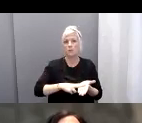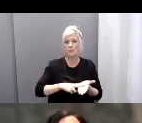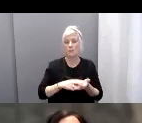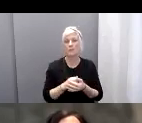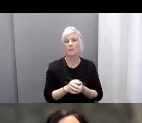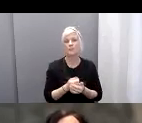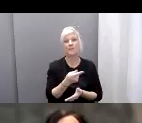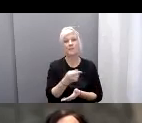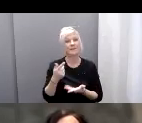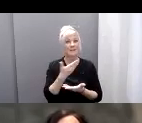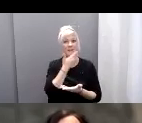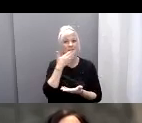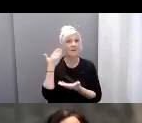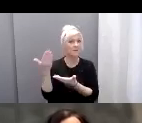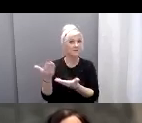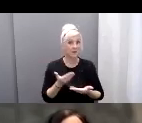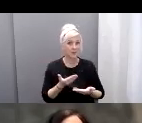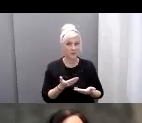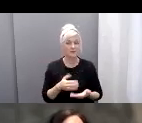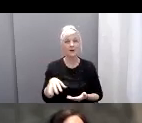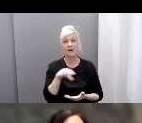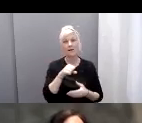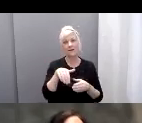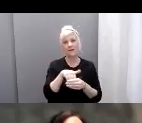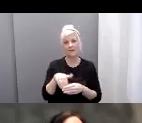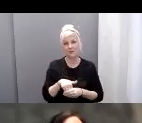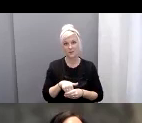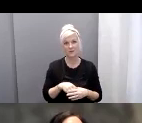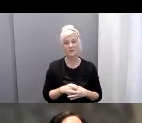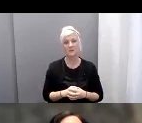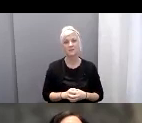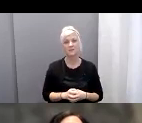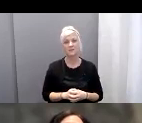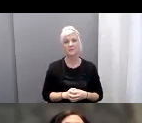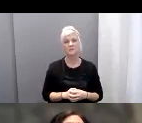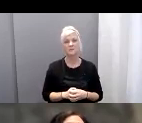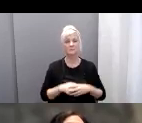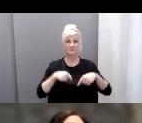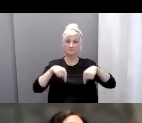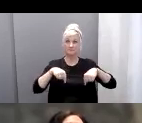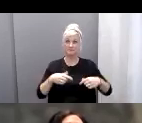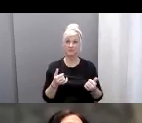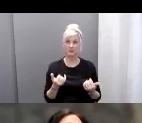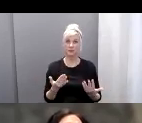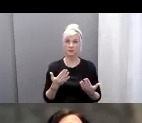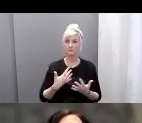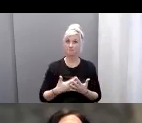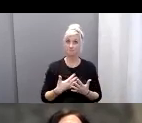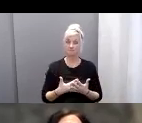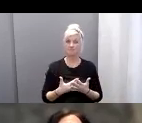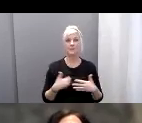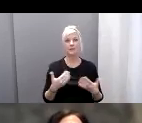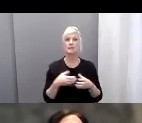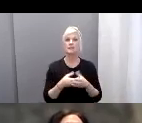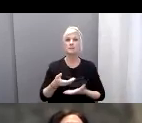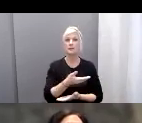är varmt välkomna, alla deltagare. Det här webbinariet är ett samarbete